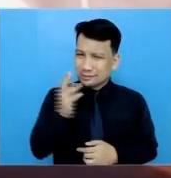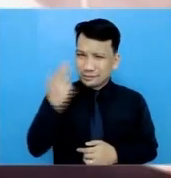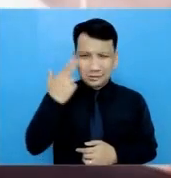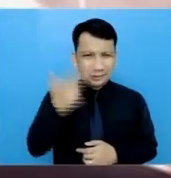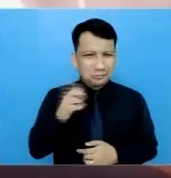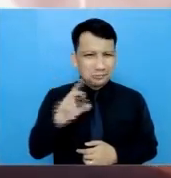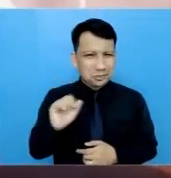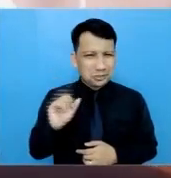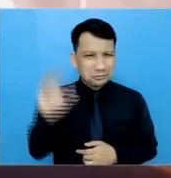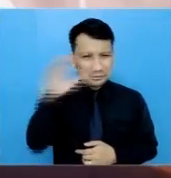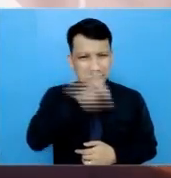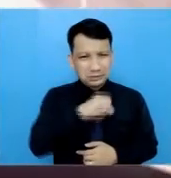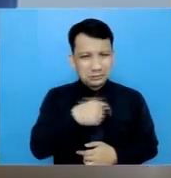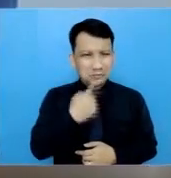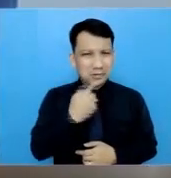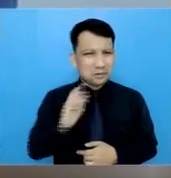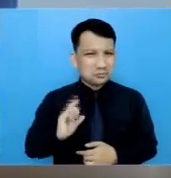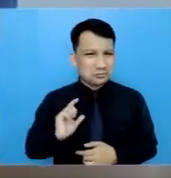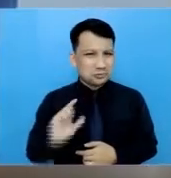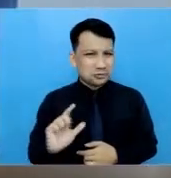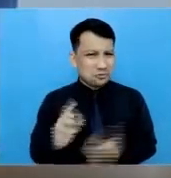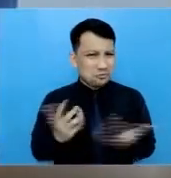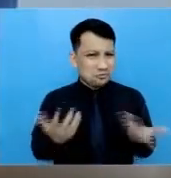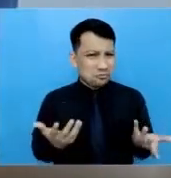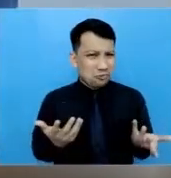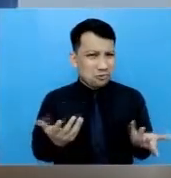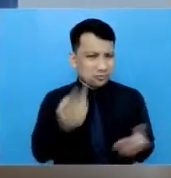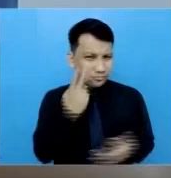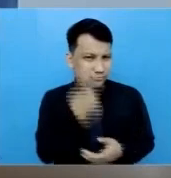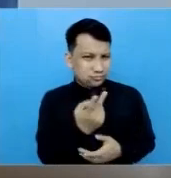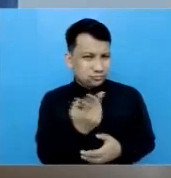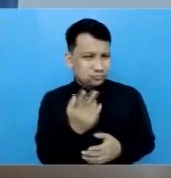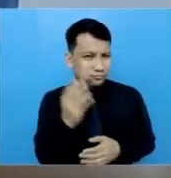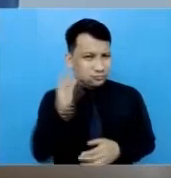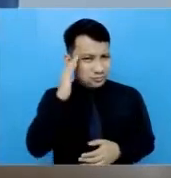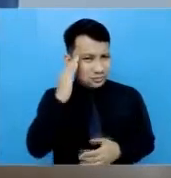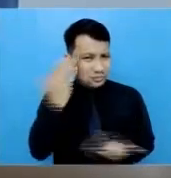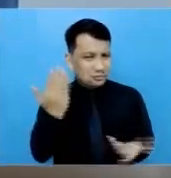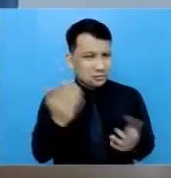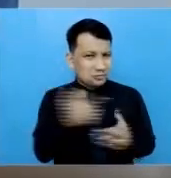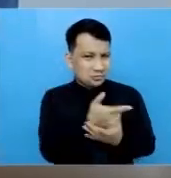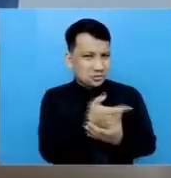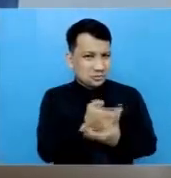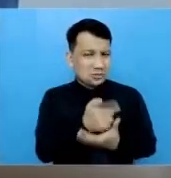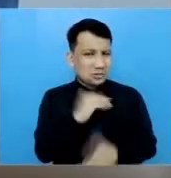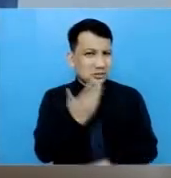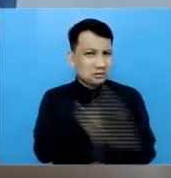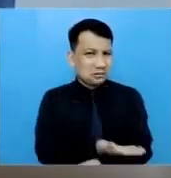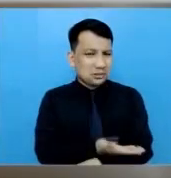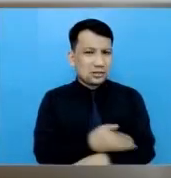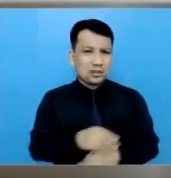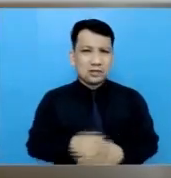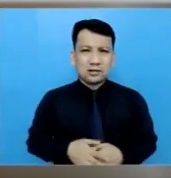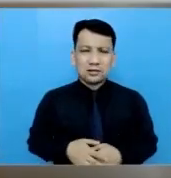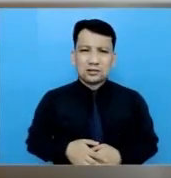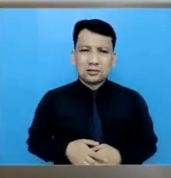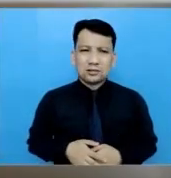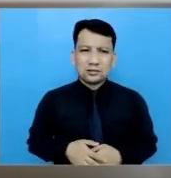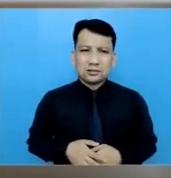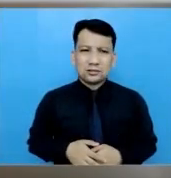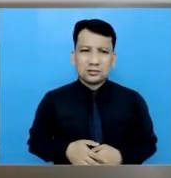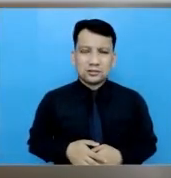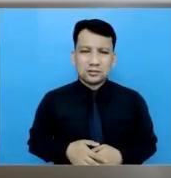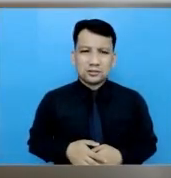ng masama ang mga pulis, lalo't wala siyang nakikita ng dahilan para paputukan ng kanyang anak. Colonel, talagang ano sila, sir?